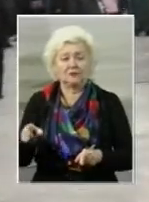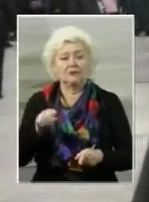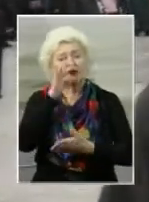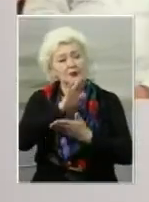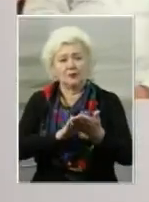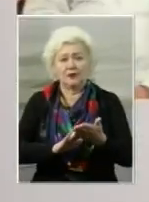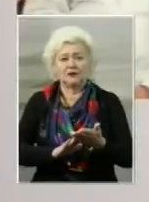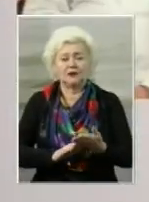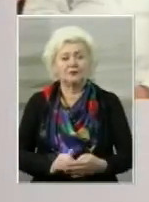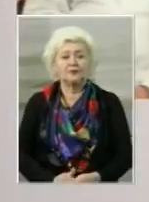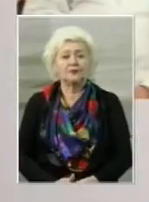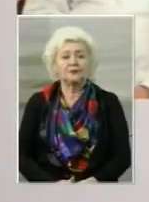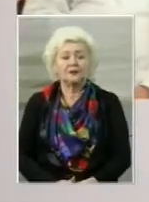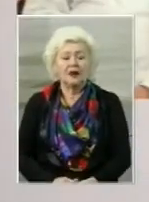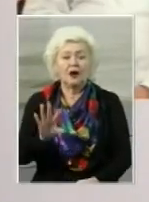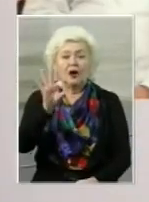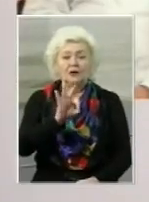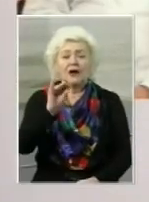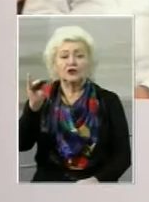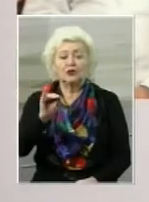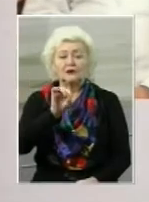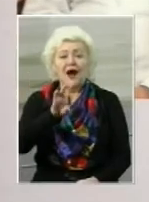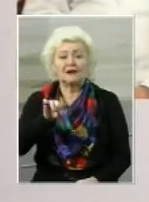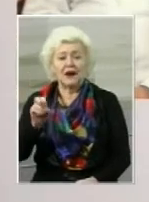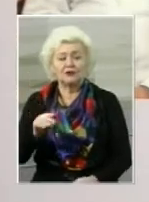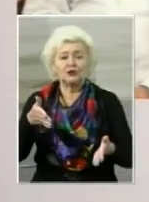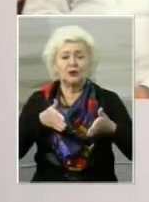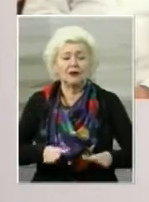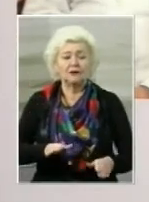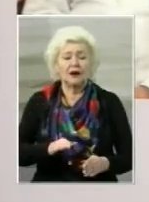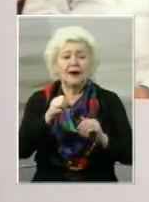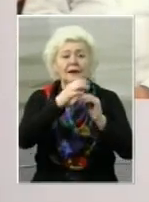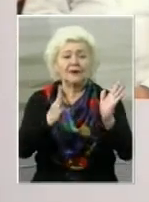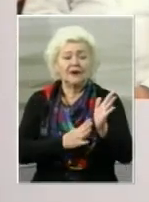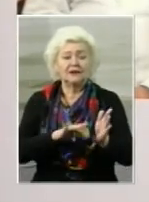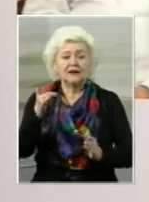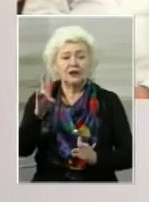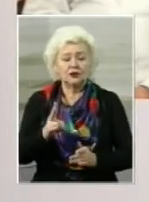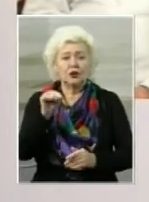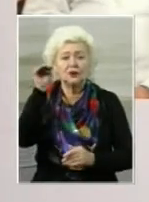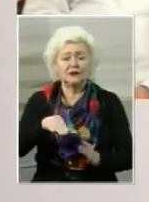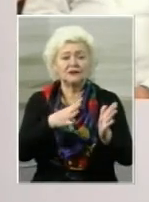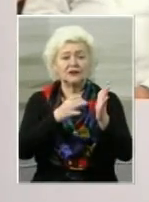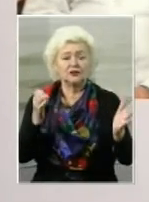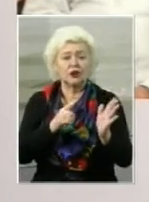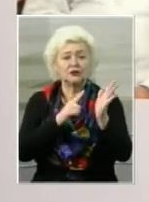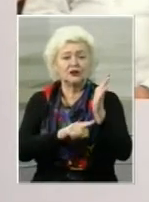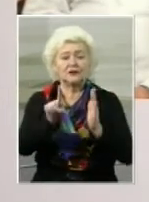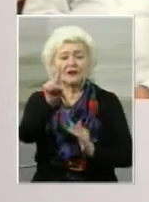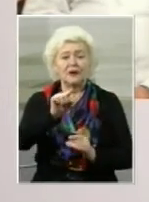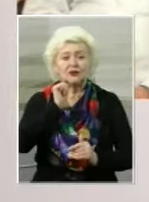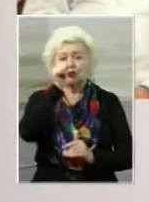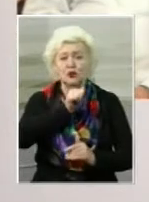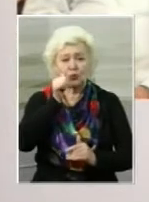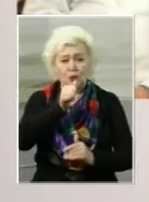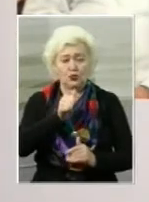Пробачте. Олег Юрійович Яремченко народився 19 листопада 1961